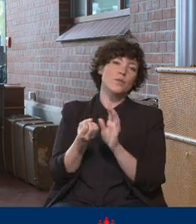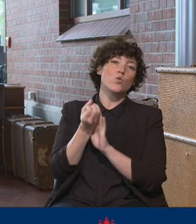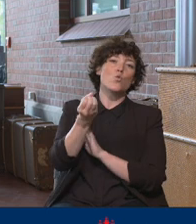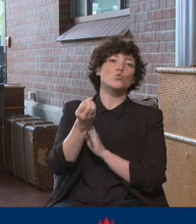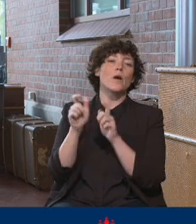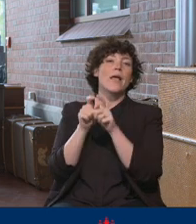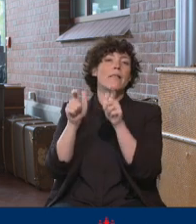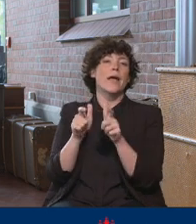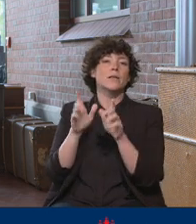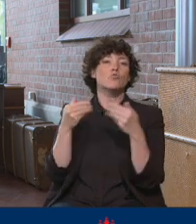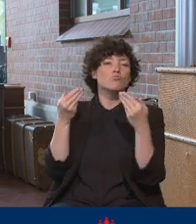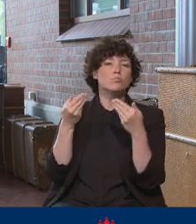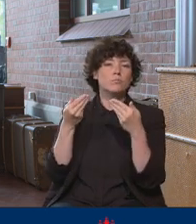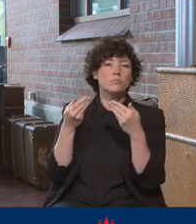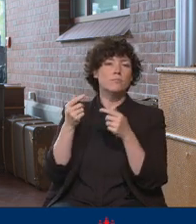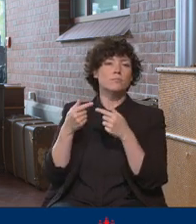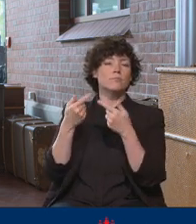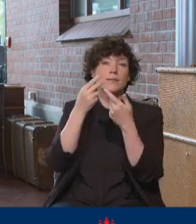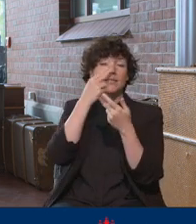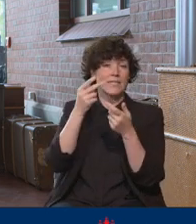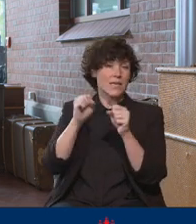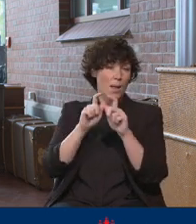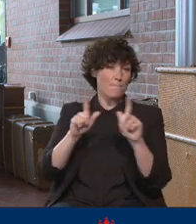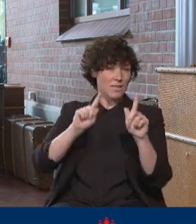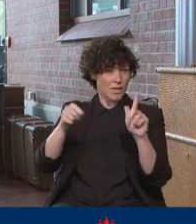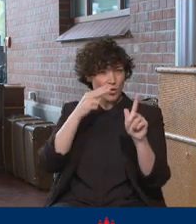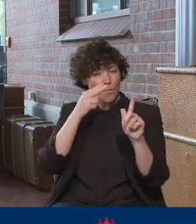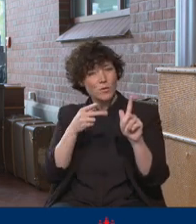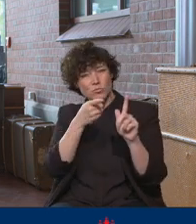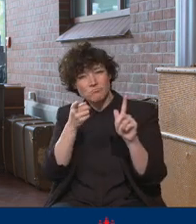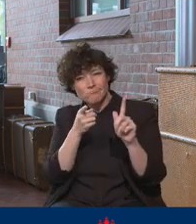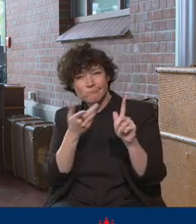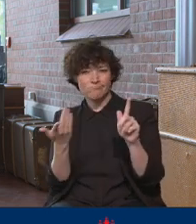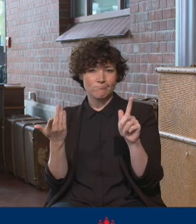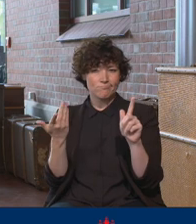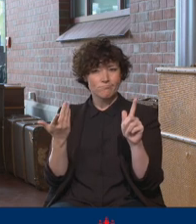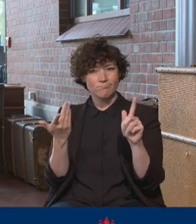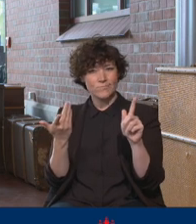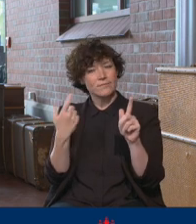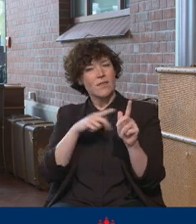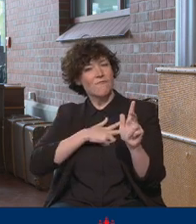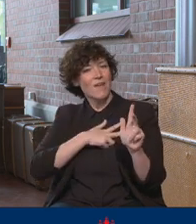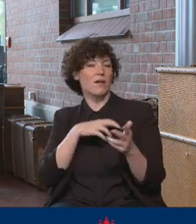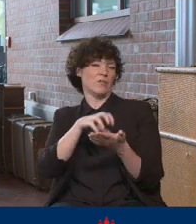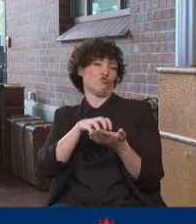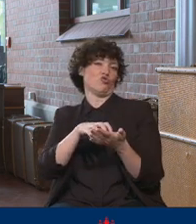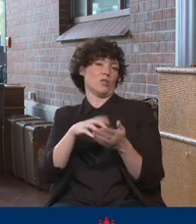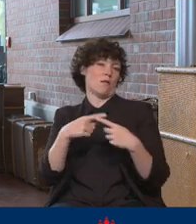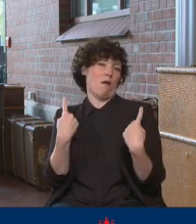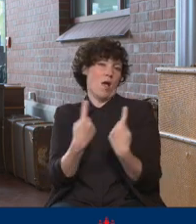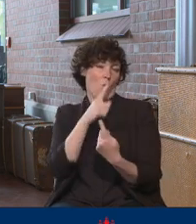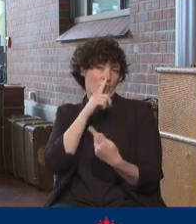anzusehen diesel sind man sieht dass hier ganz schön es ist wieder ein wirklich städtischer raum wenn wir erst mal so weit